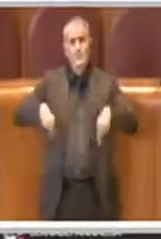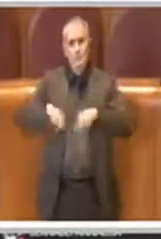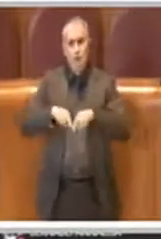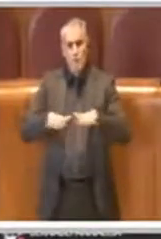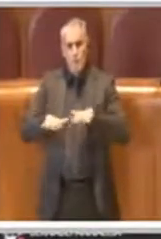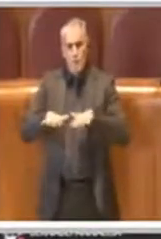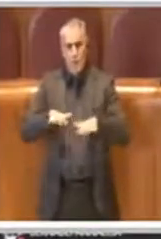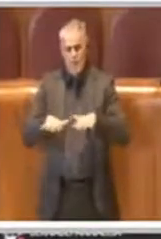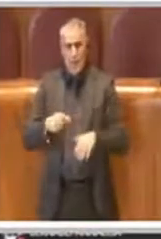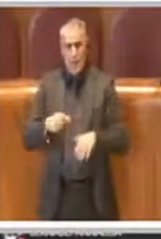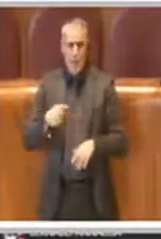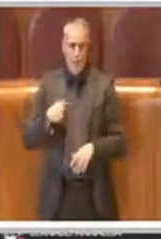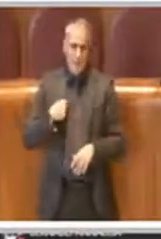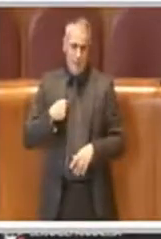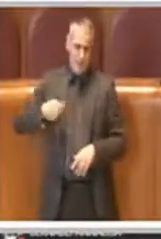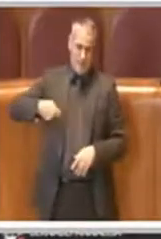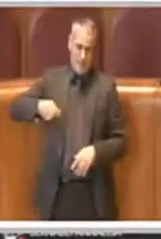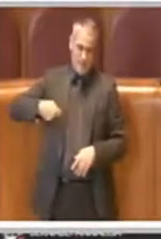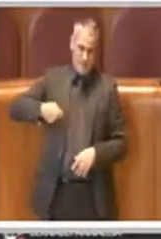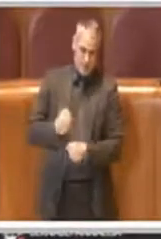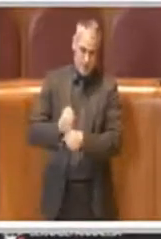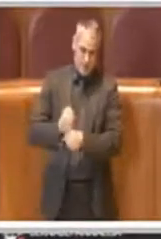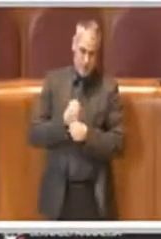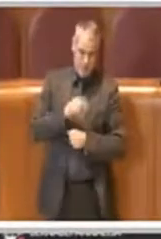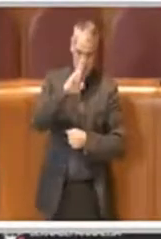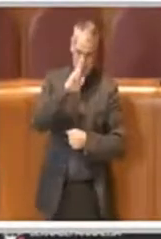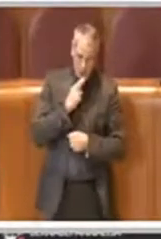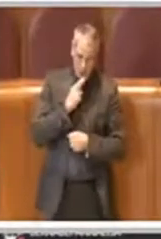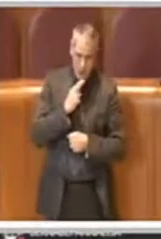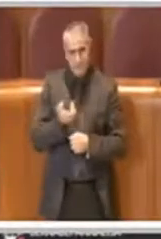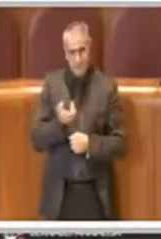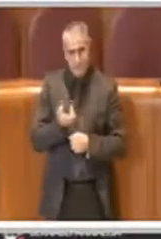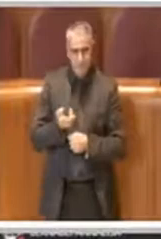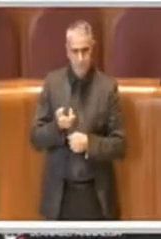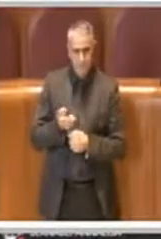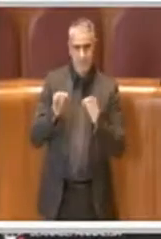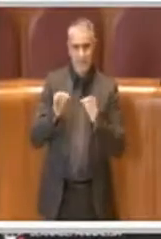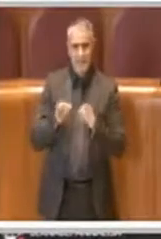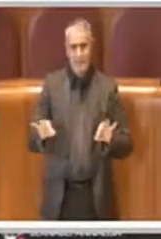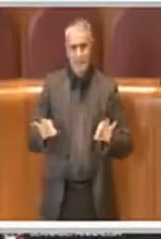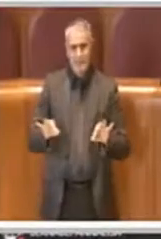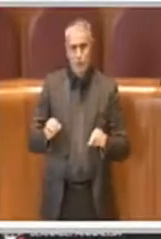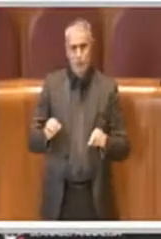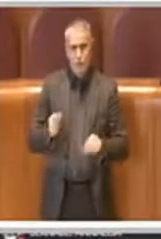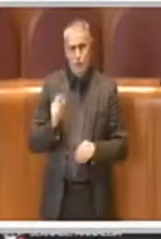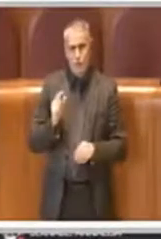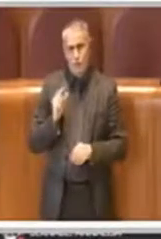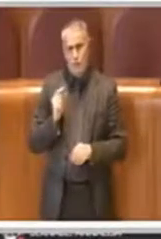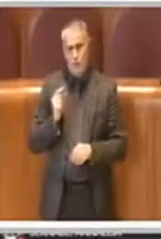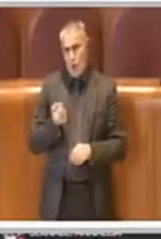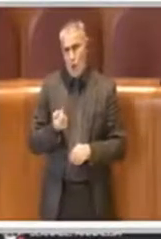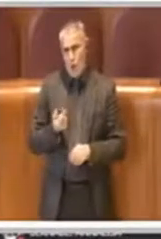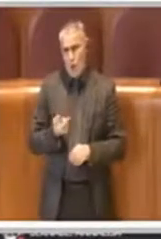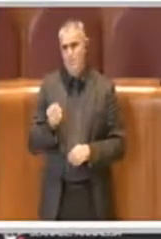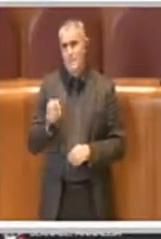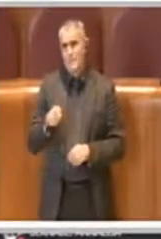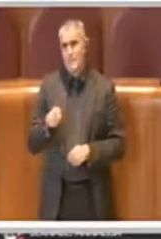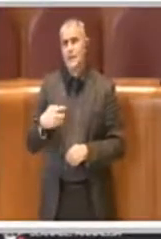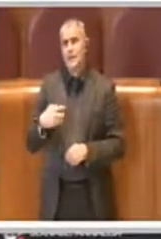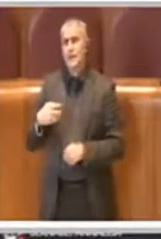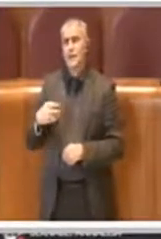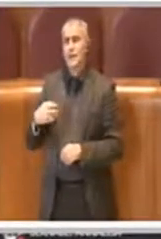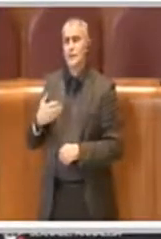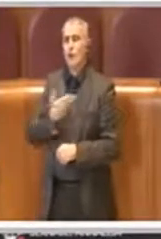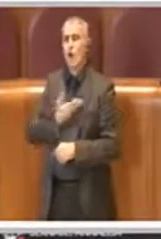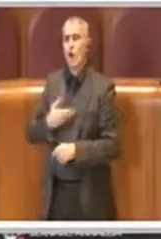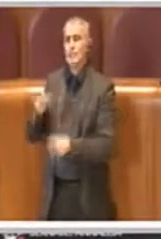di presiedere, ho trovato un pochino poco rispettosa questa modalità nei confronti dei consiglieri comunali